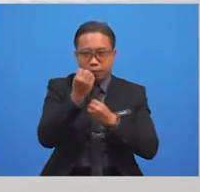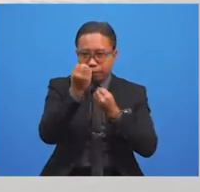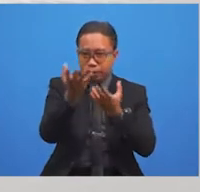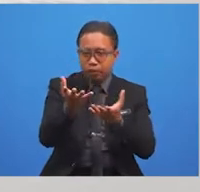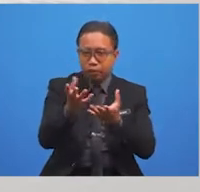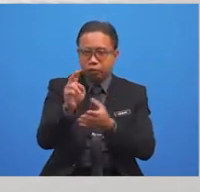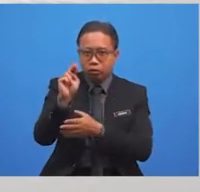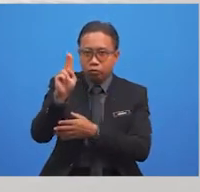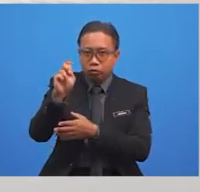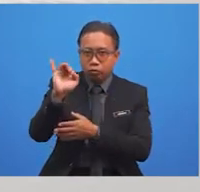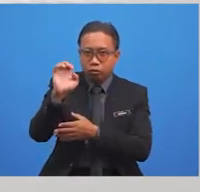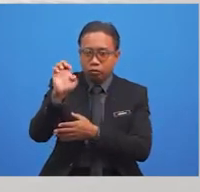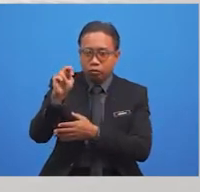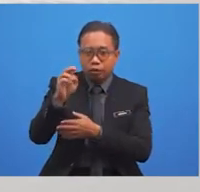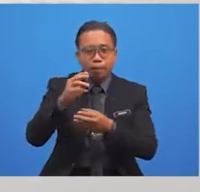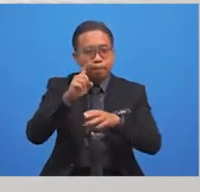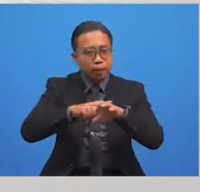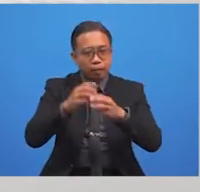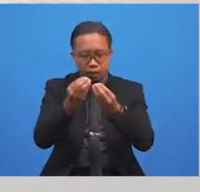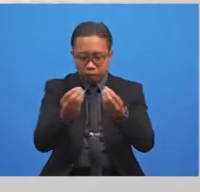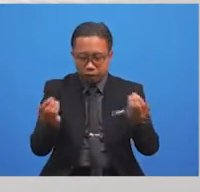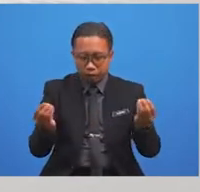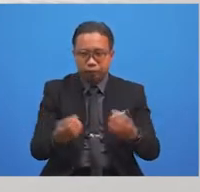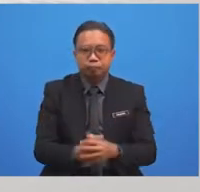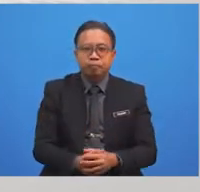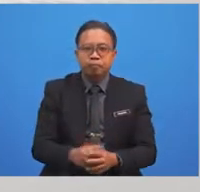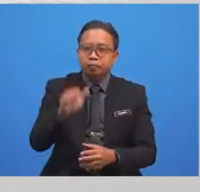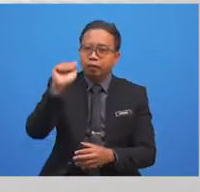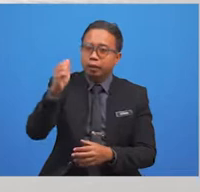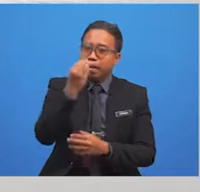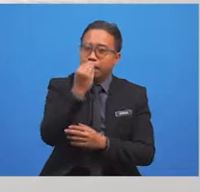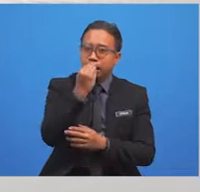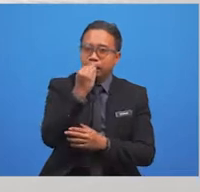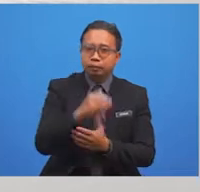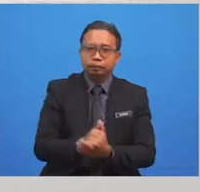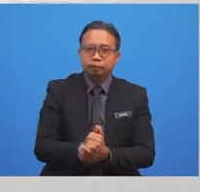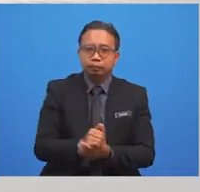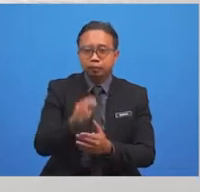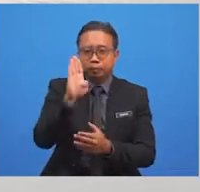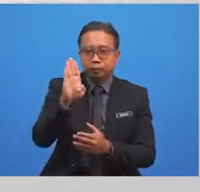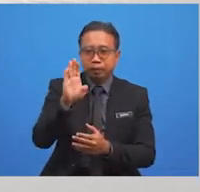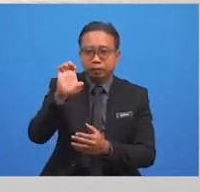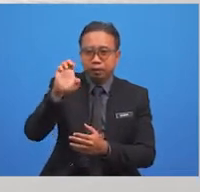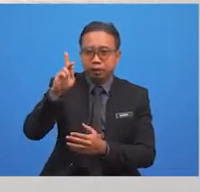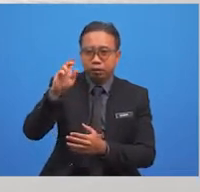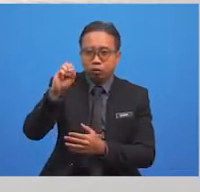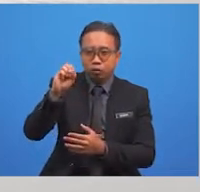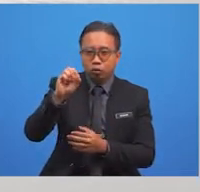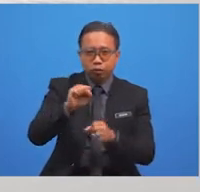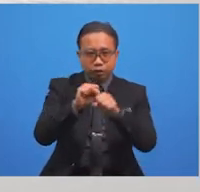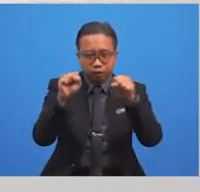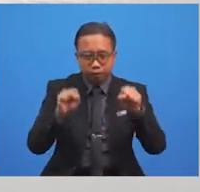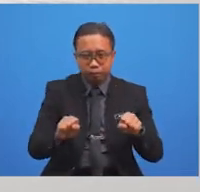membekalkan nutrien kepada tanah. A. Makanan. B. Ekosistem.